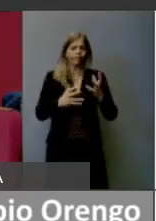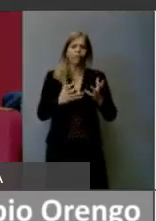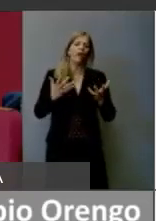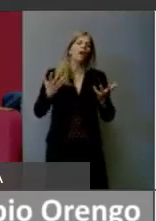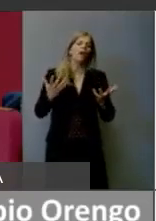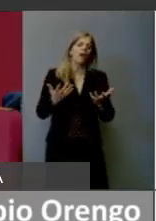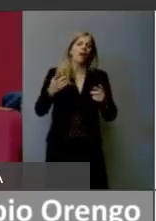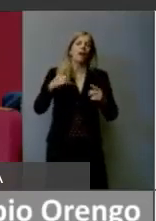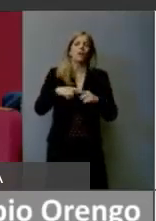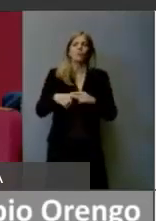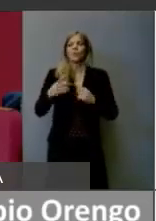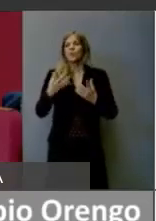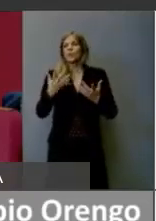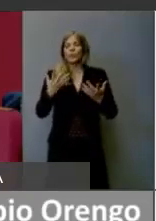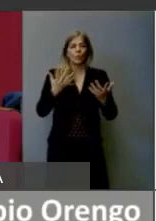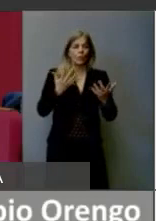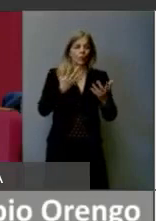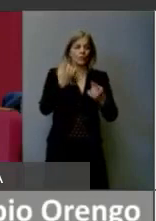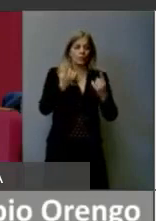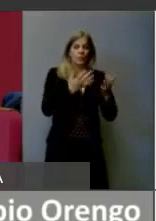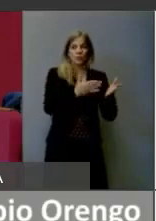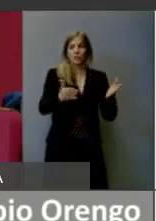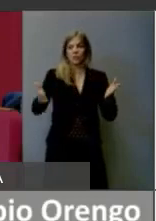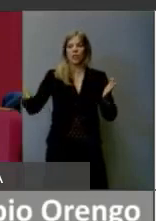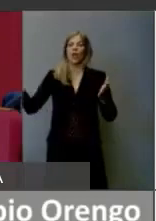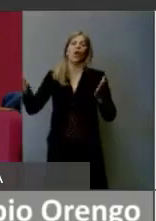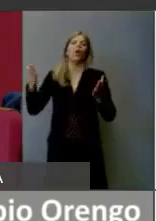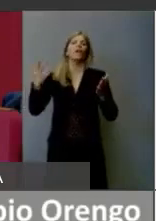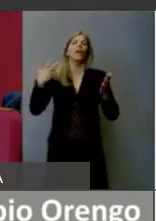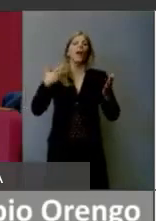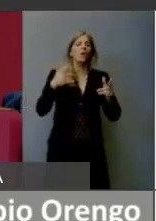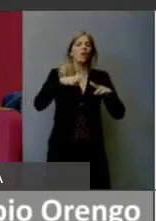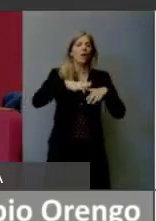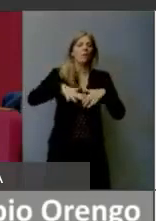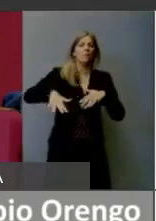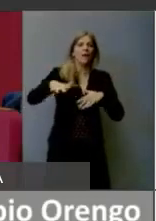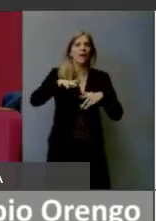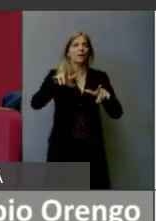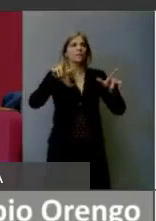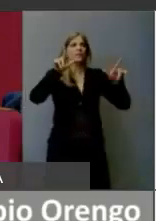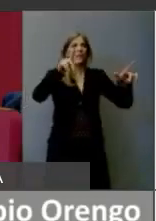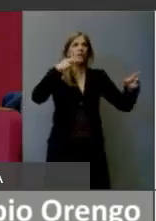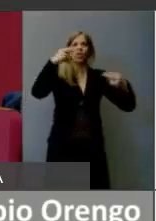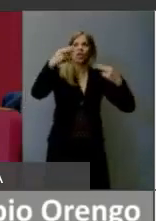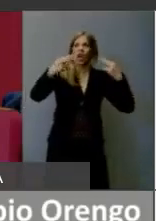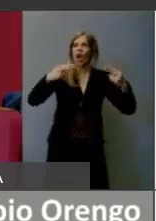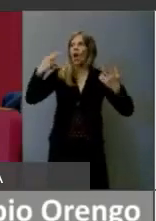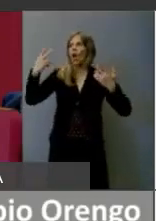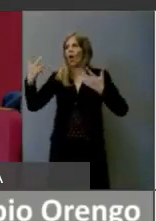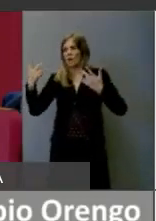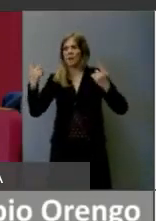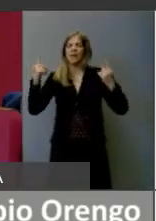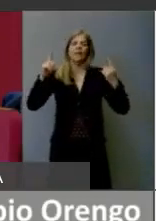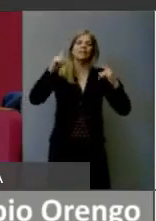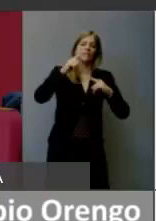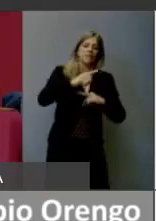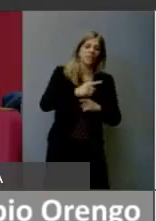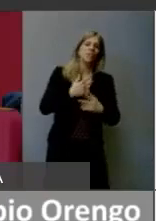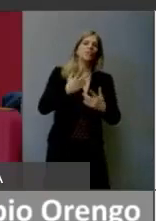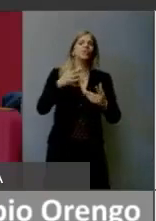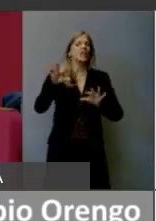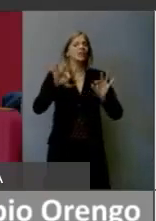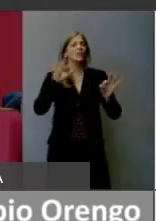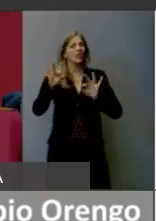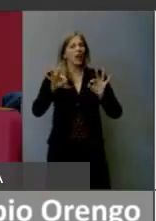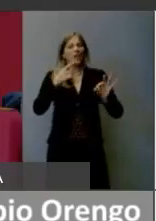alle quali dedicare come dire, piazze, vie o qualcosa di, come dire, di rappresentativo nella città a